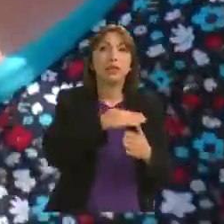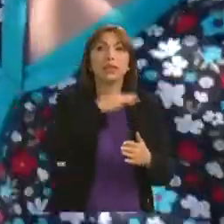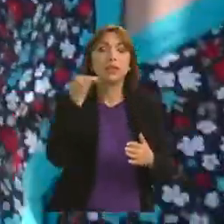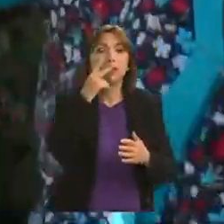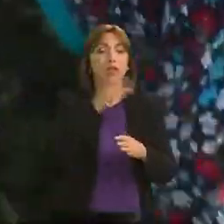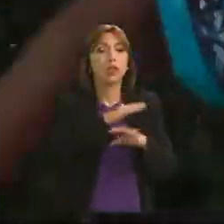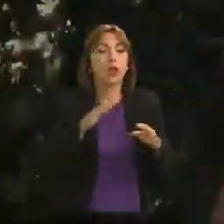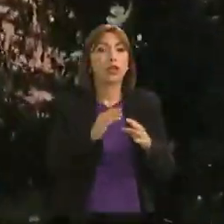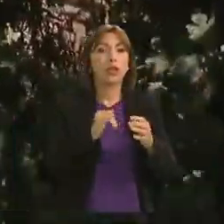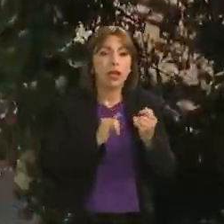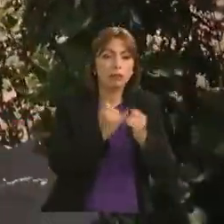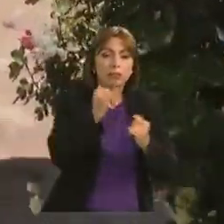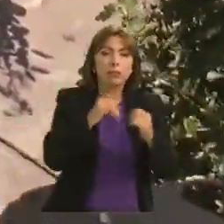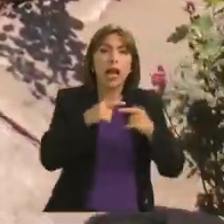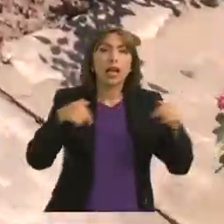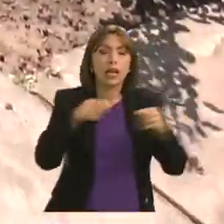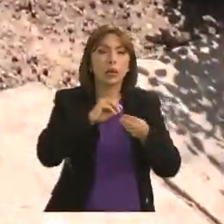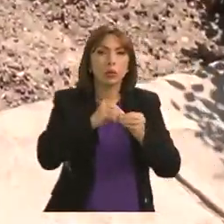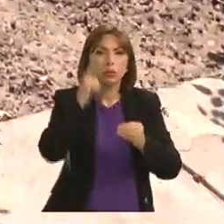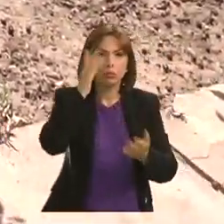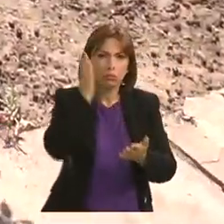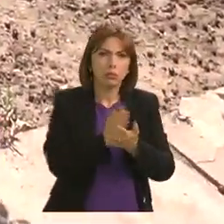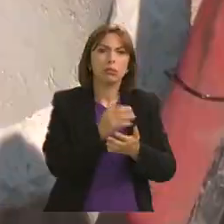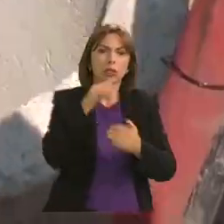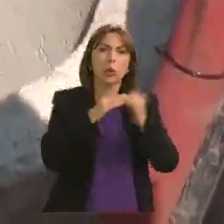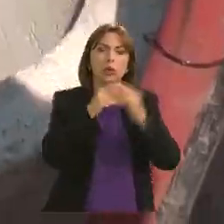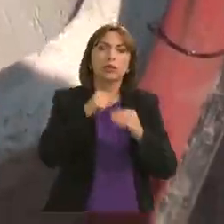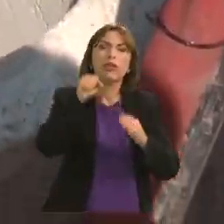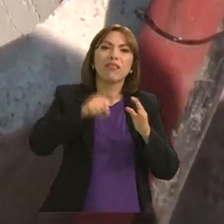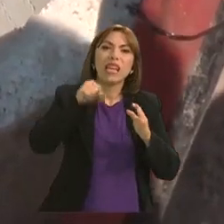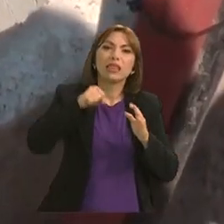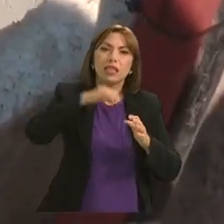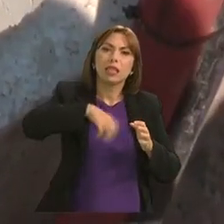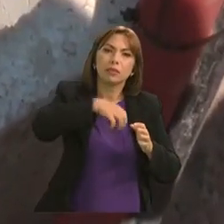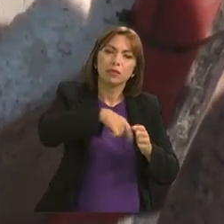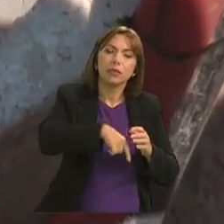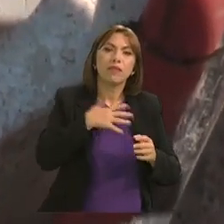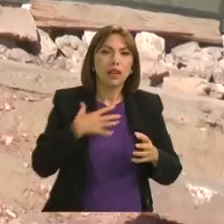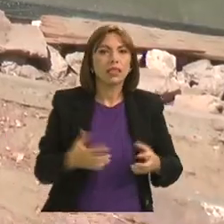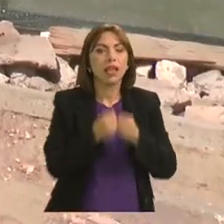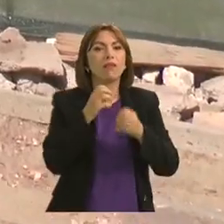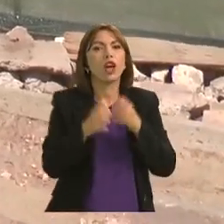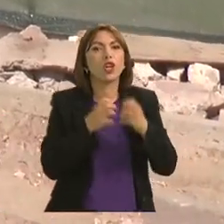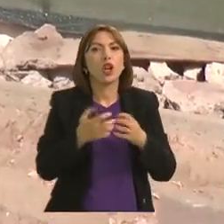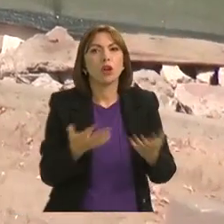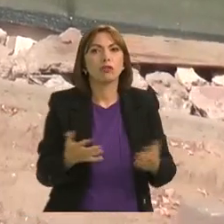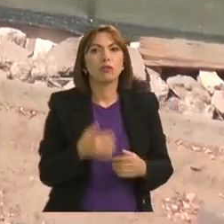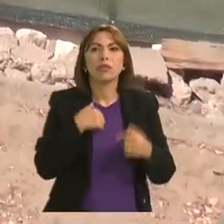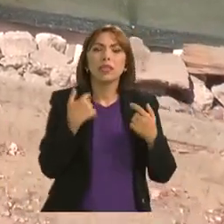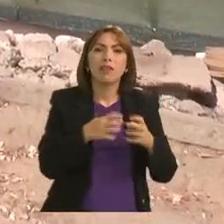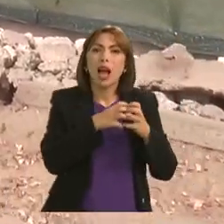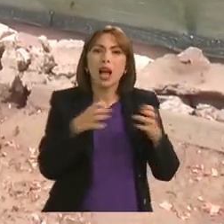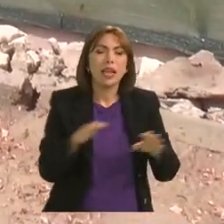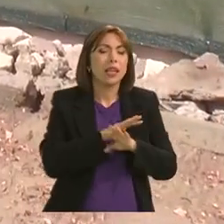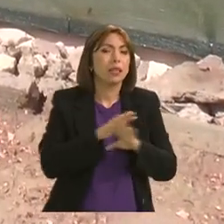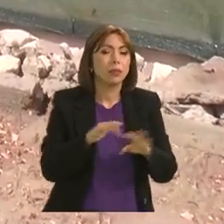recolta din grădină se usucă, a decis să construiască o fântână. Speră să salveze măcar roșiile. Nu avem nici la canal, nicăieri. Ați